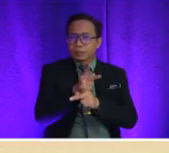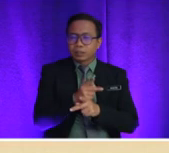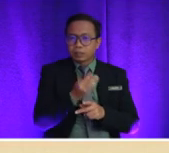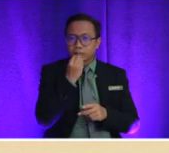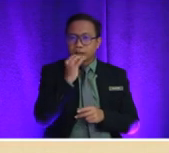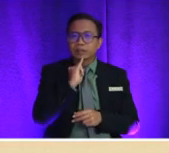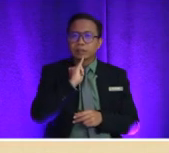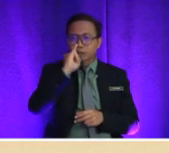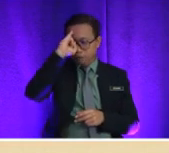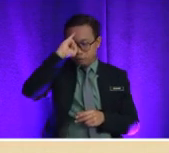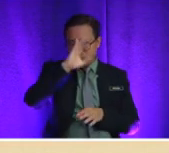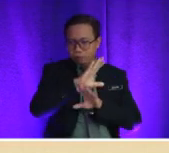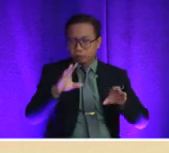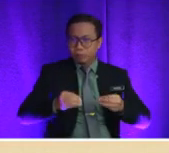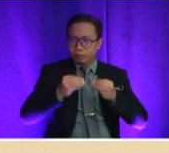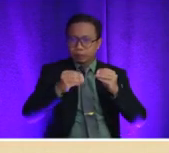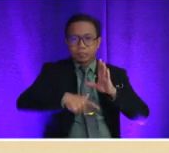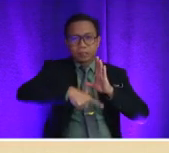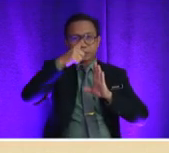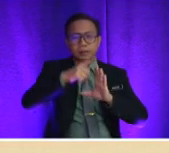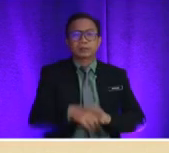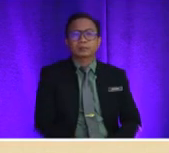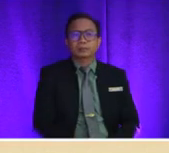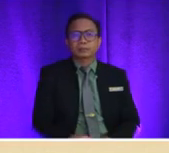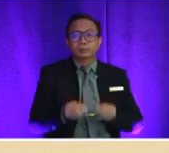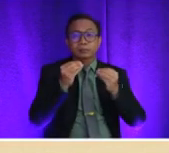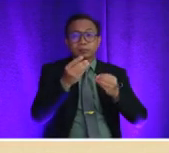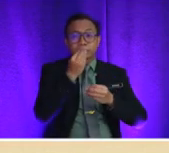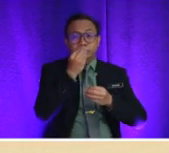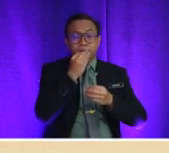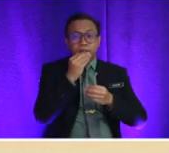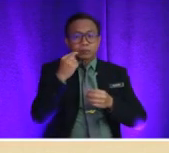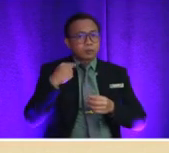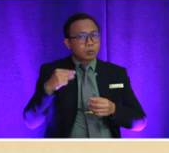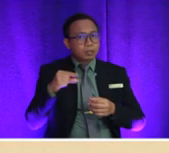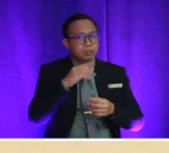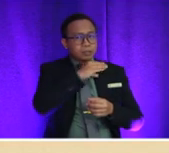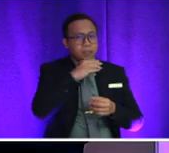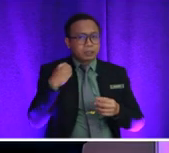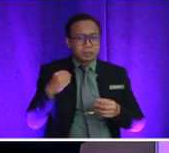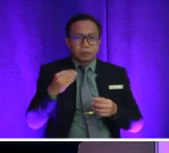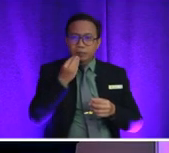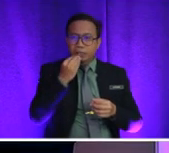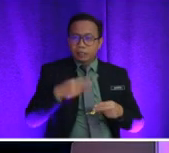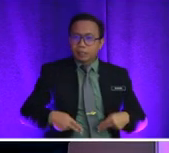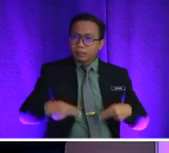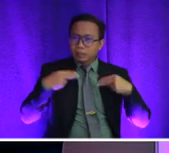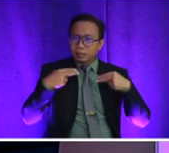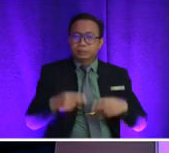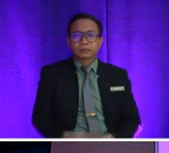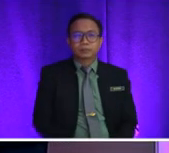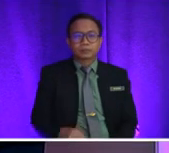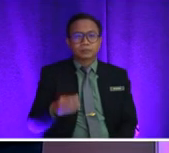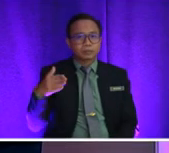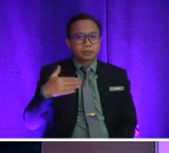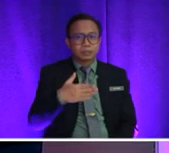induk supaya tidak diberi secara berlebihan dan memberi makanan berkualiti dan makanan hidup Nah untuk memastikan ikan